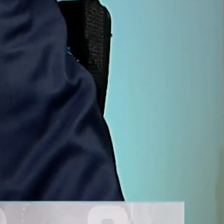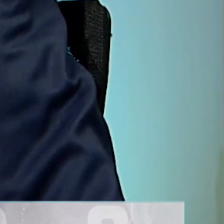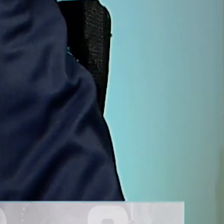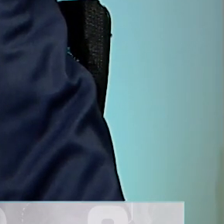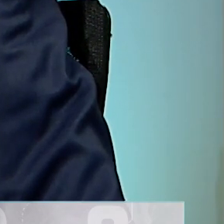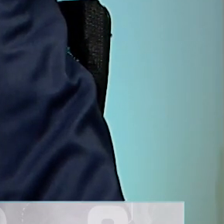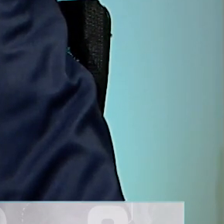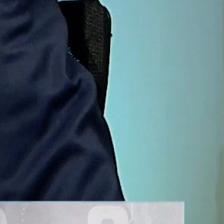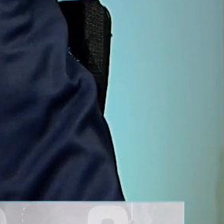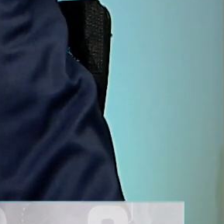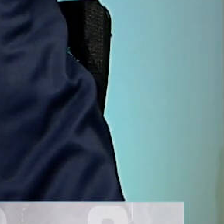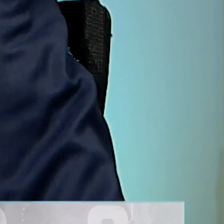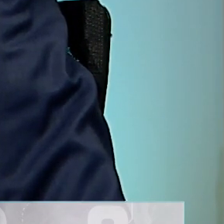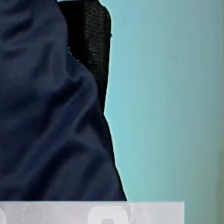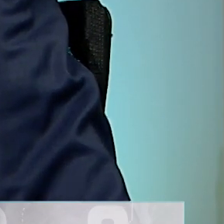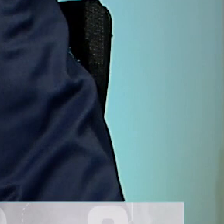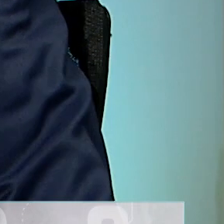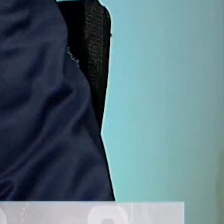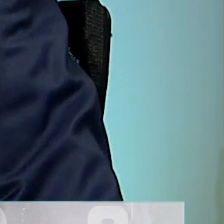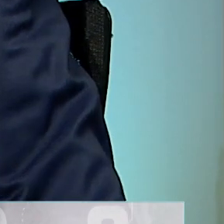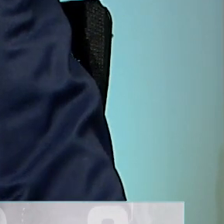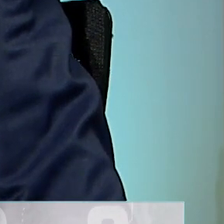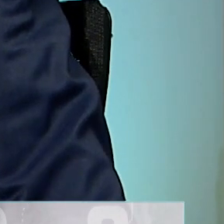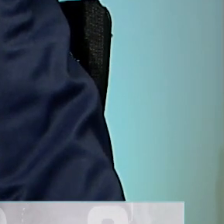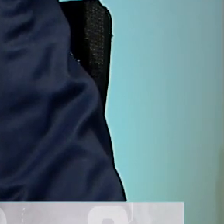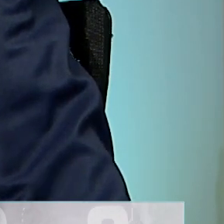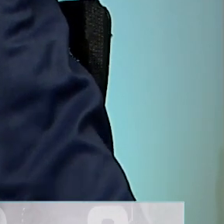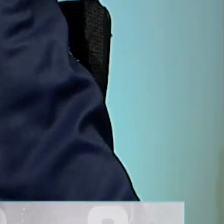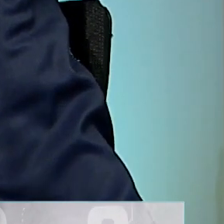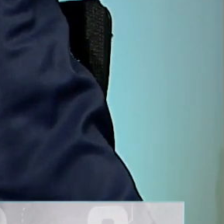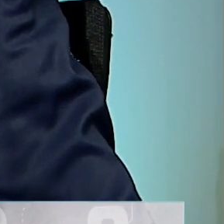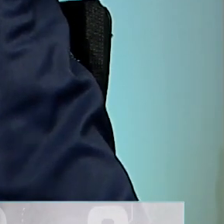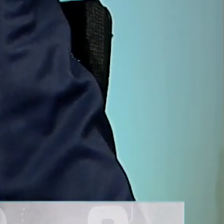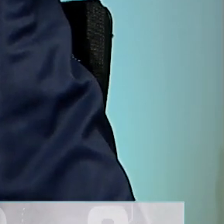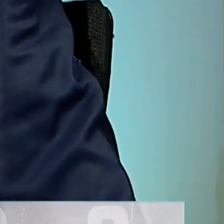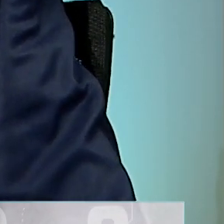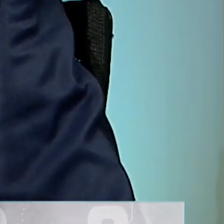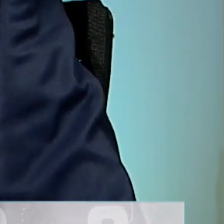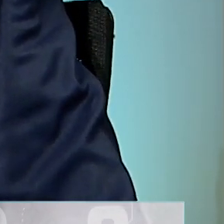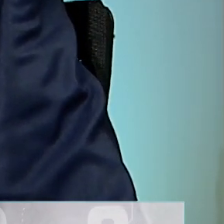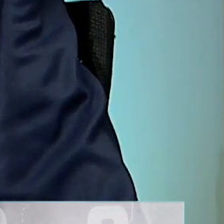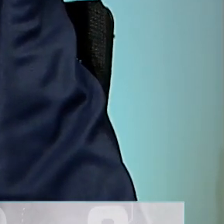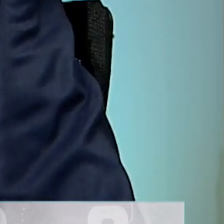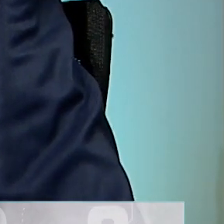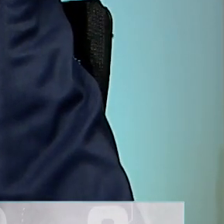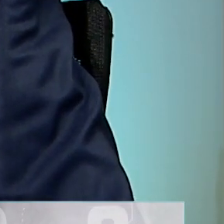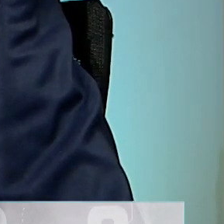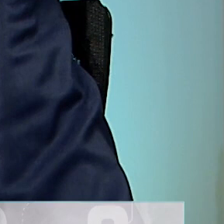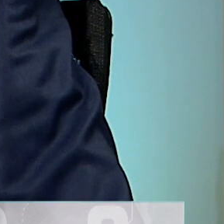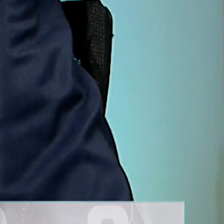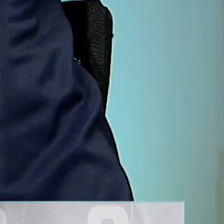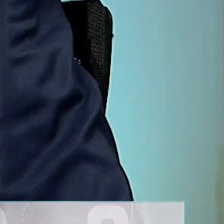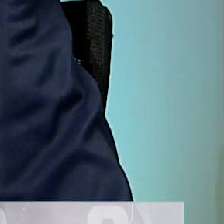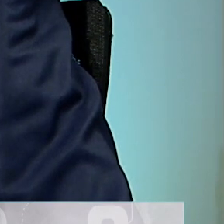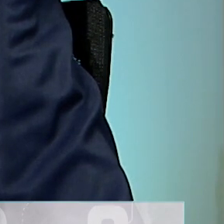ki Bismillahirrahmanirrahim Kur'an-ı Kerim'den bir ayettir. Ama her surenin başında Bismillahirrahmanirrahim